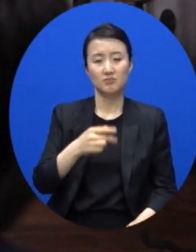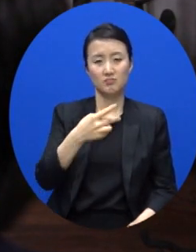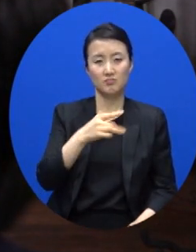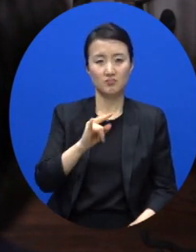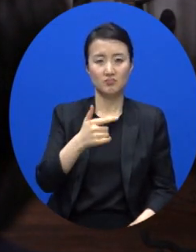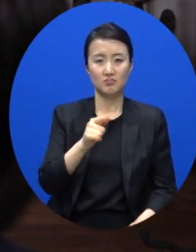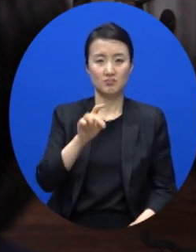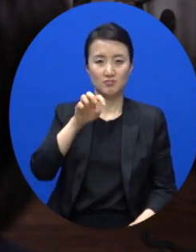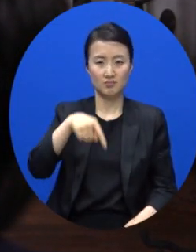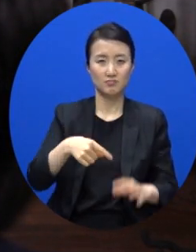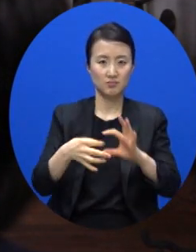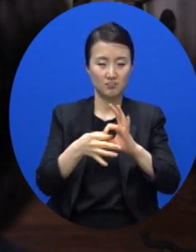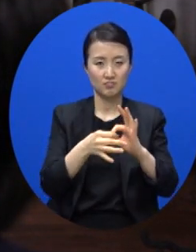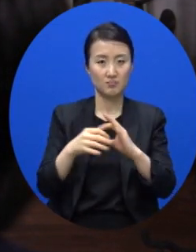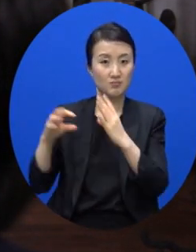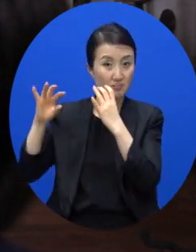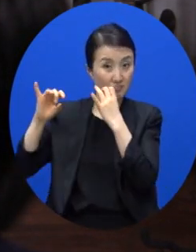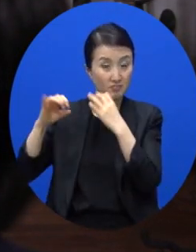부문